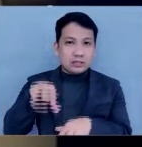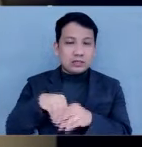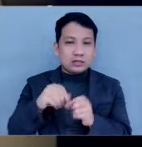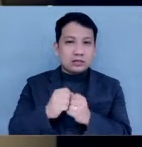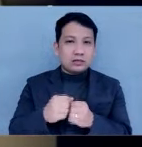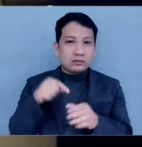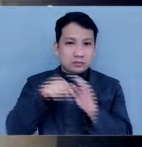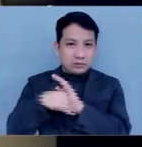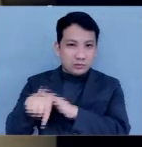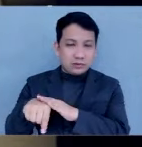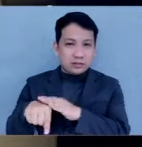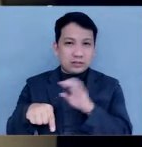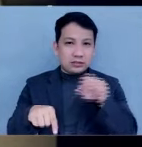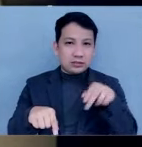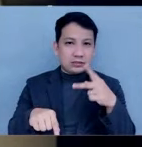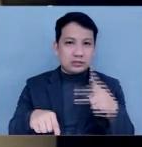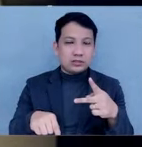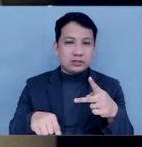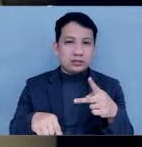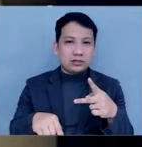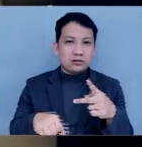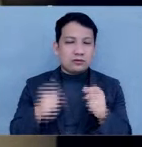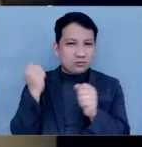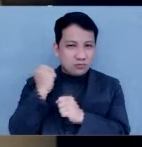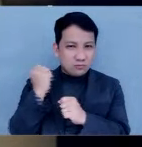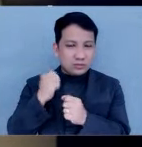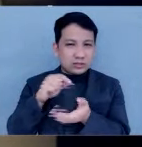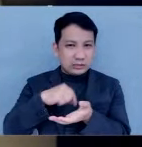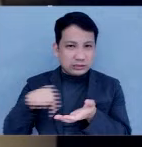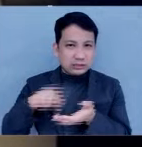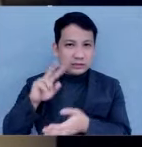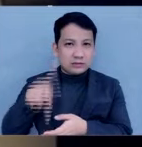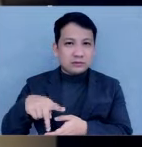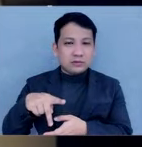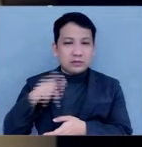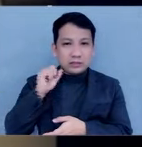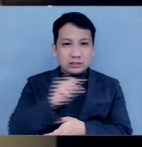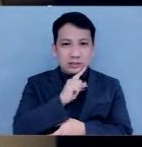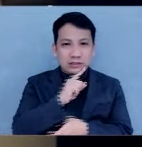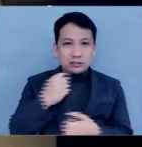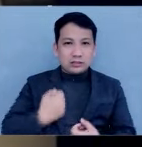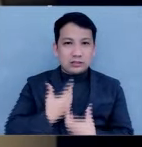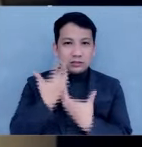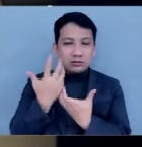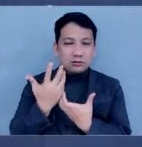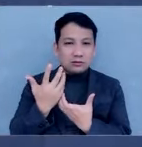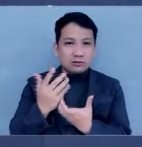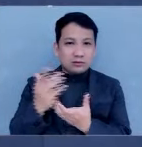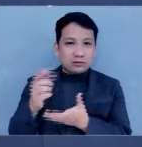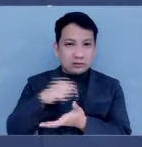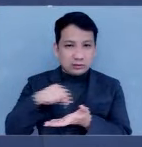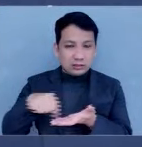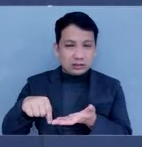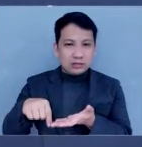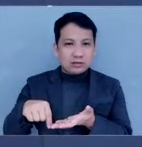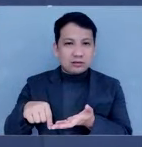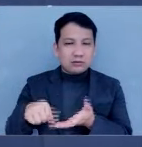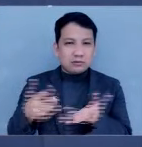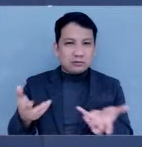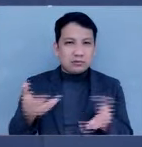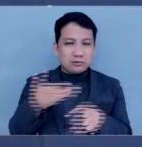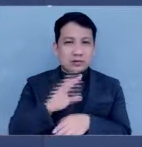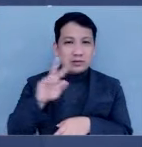at EJK. Sana sinulat na lang ni VP Sara yung kanyang mga hinanakin sa administrasyon sa diary. Wala rin daw karapatan ng